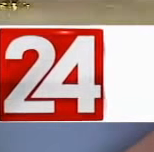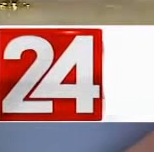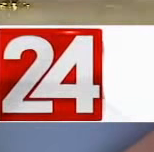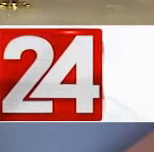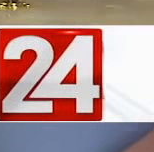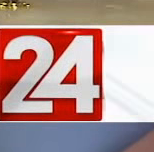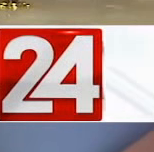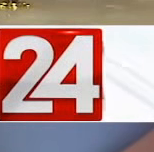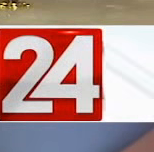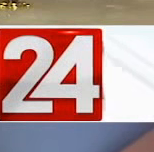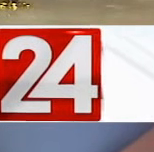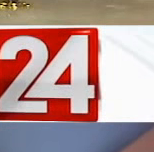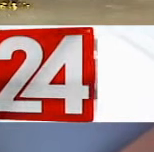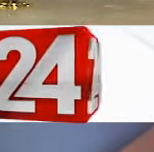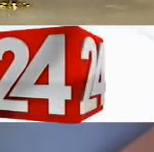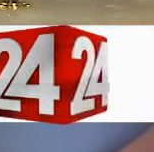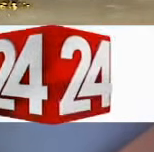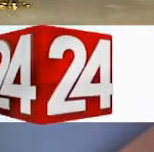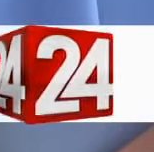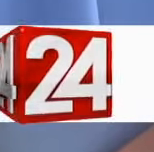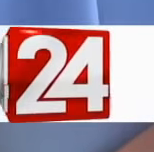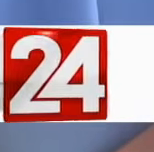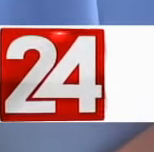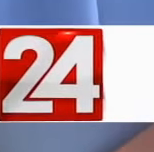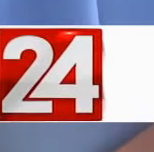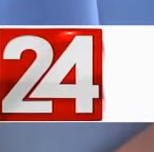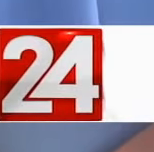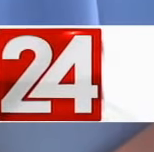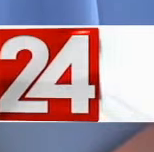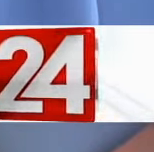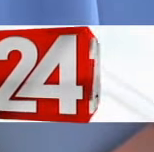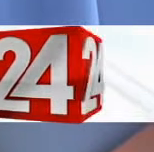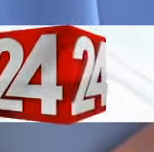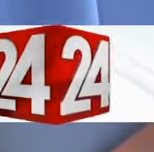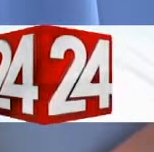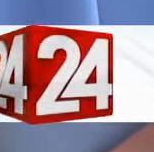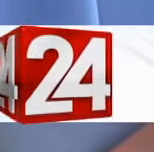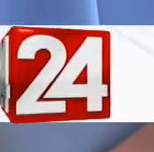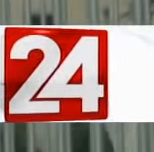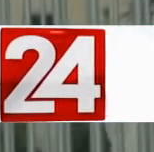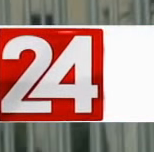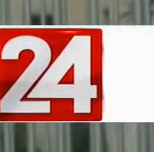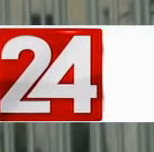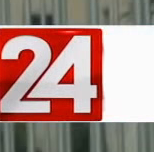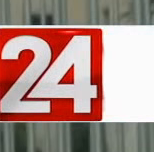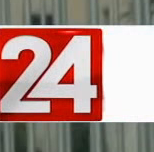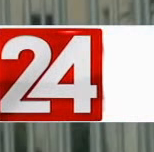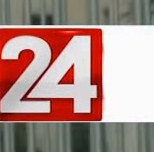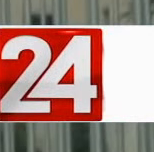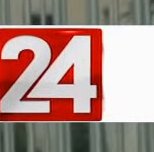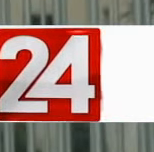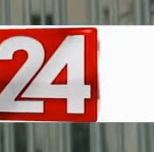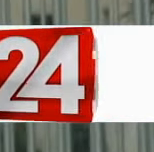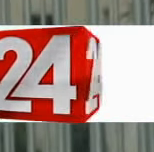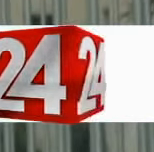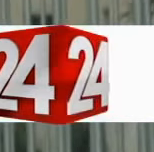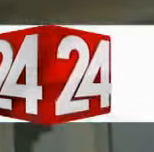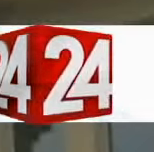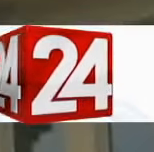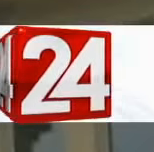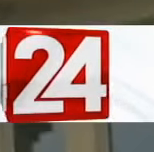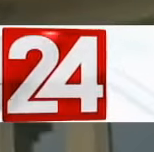di umano'y patas na supply na bakuna kontra COVID ng mga bansa, pinuna ni Pangulong Duterte sa United Nations General